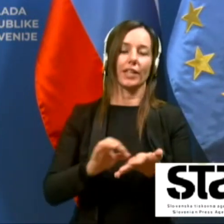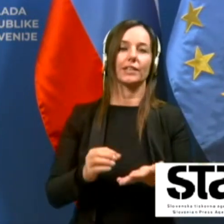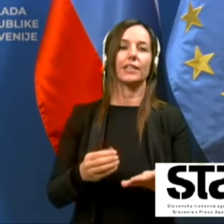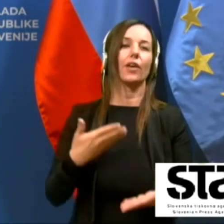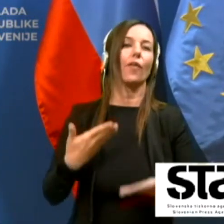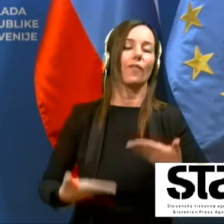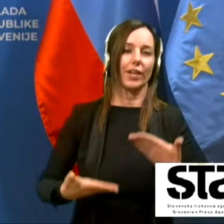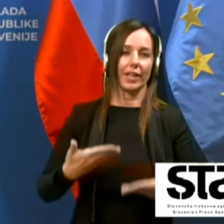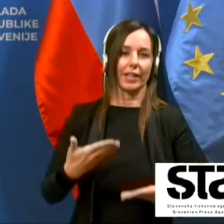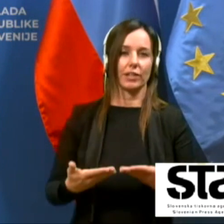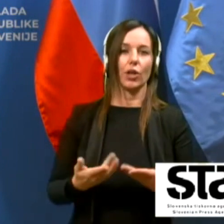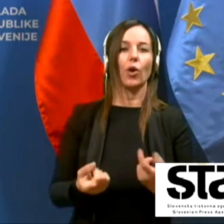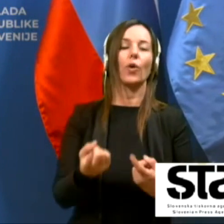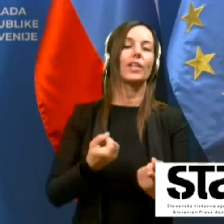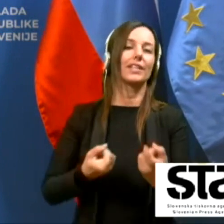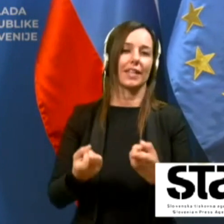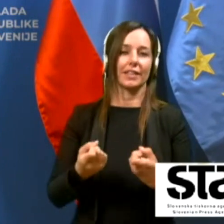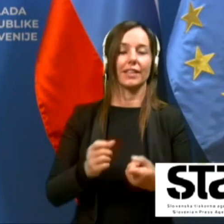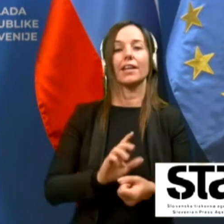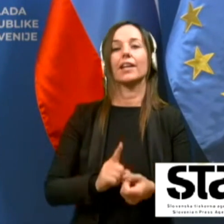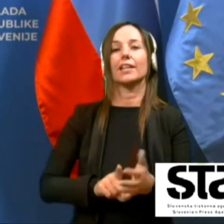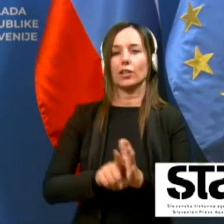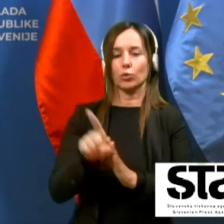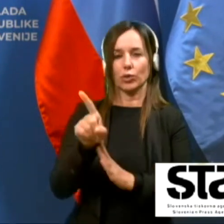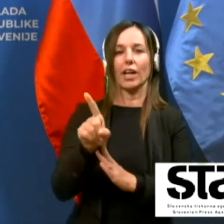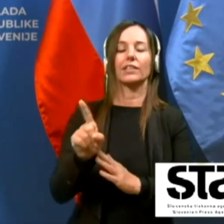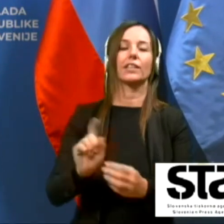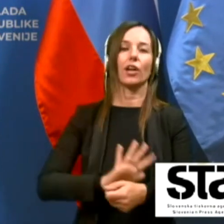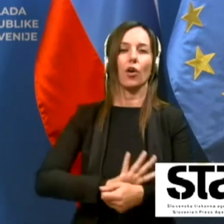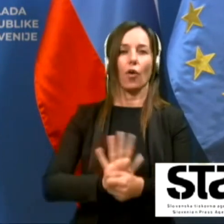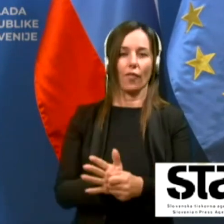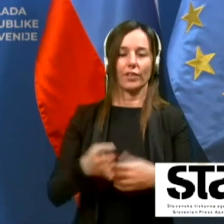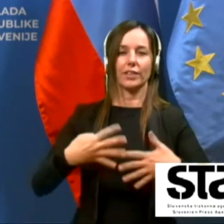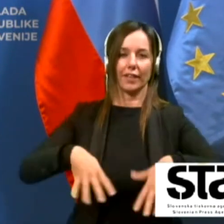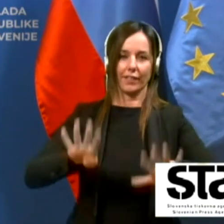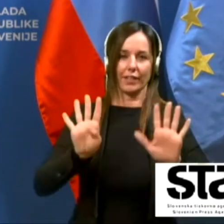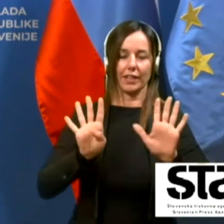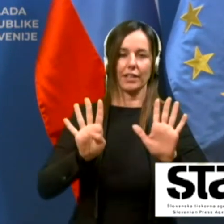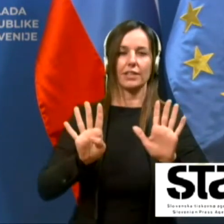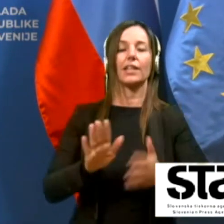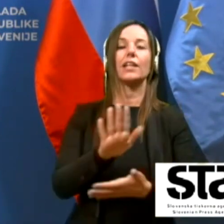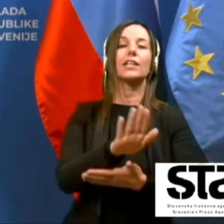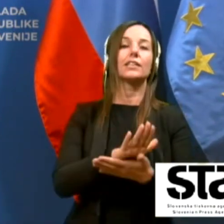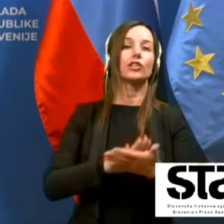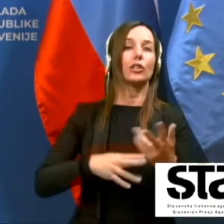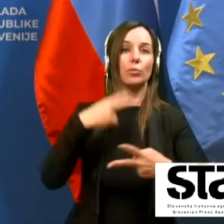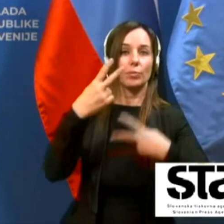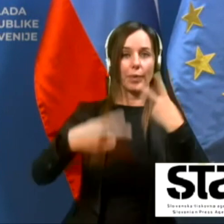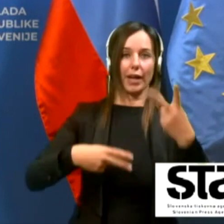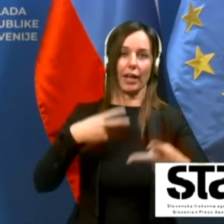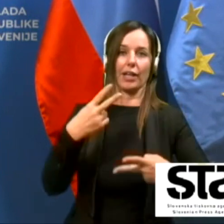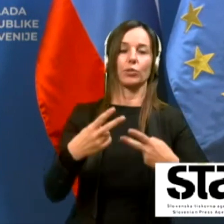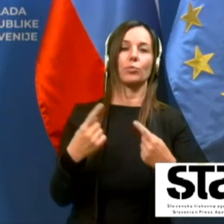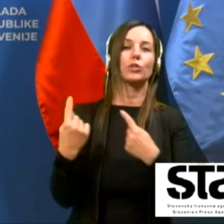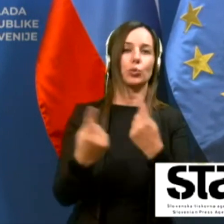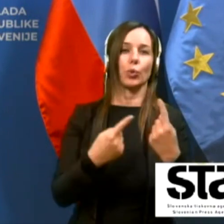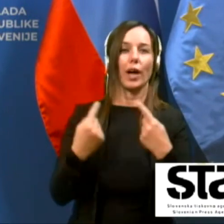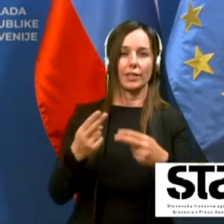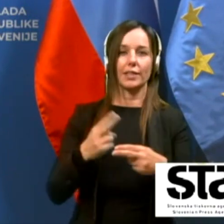izzivih COVID-19. Novinarsko konferenco začenjamo s pregledom epidemiološke